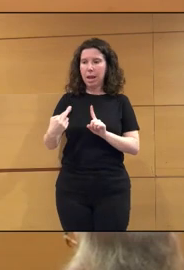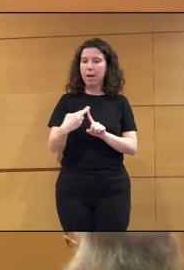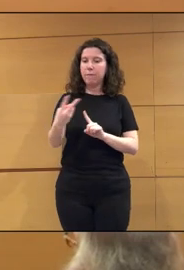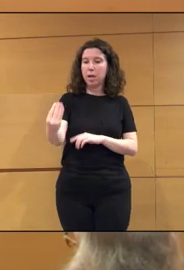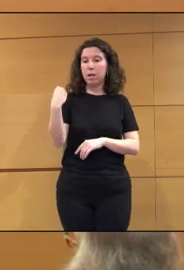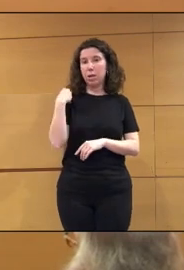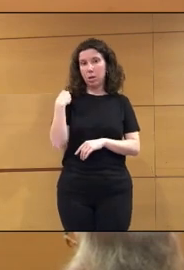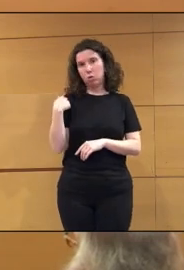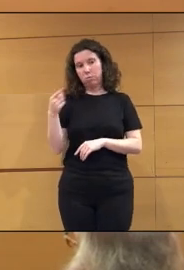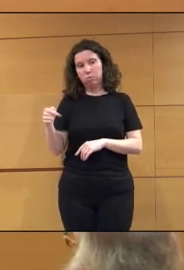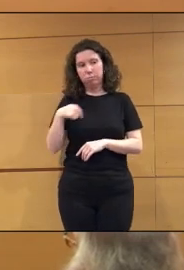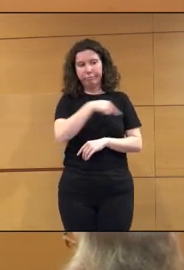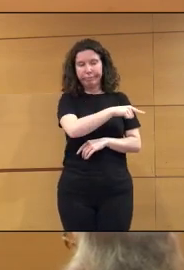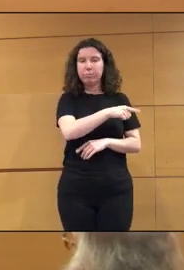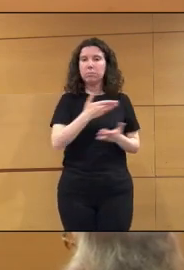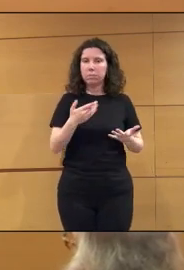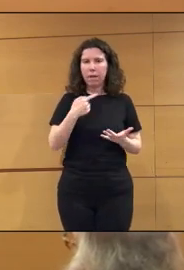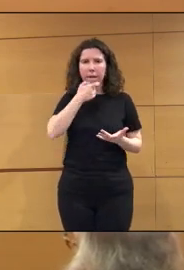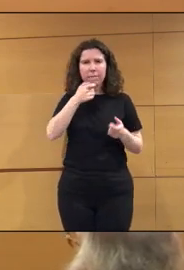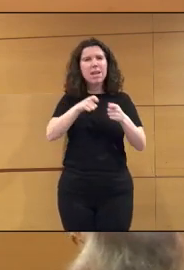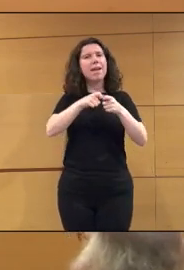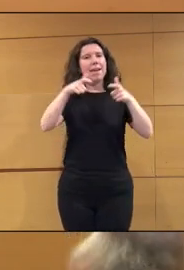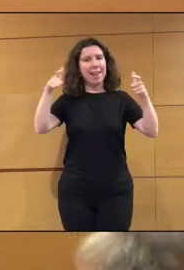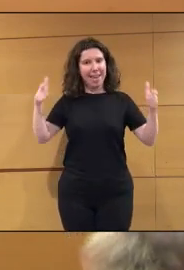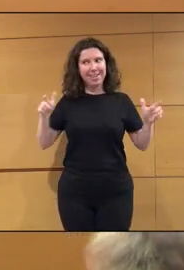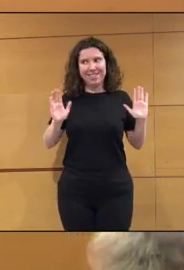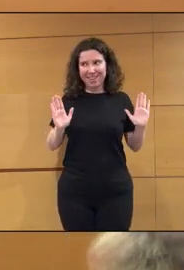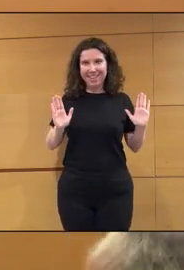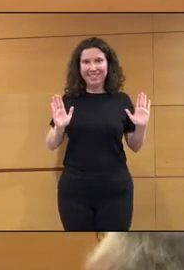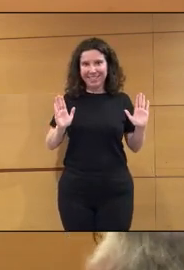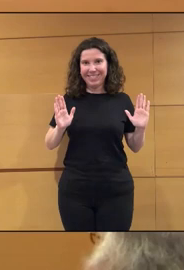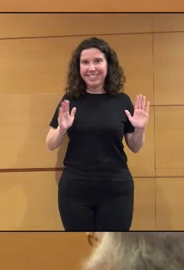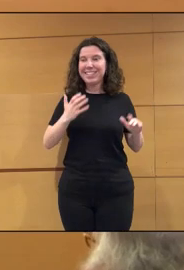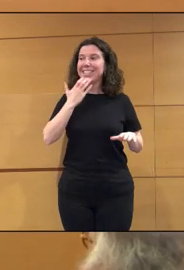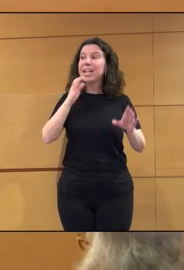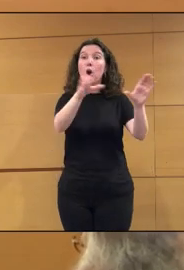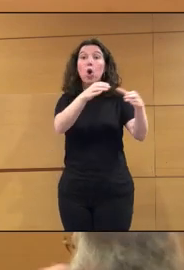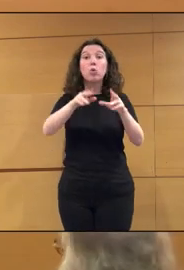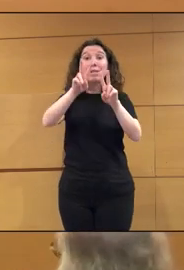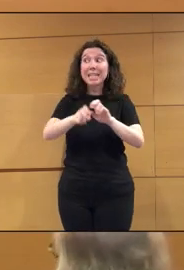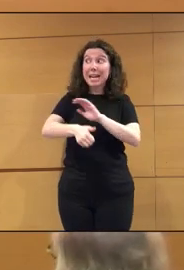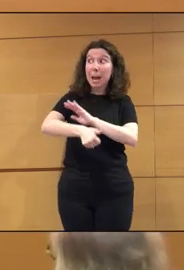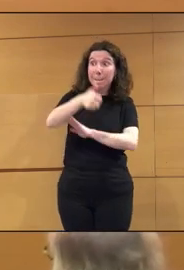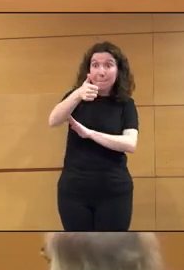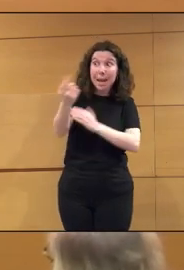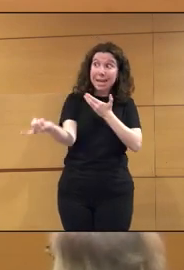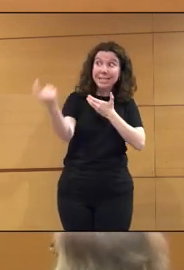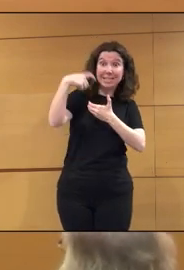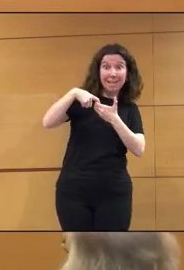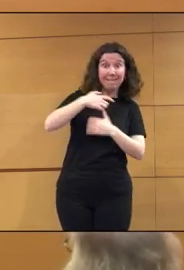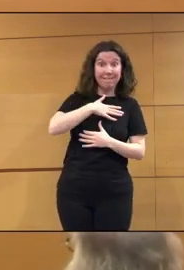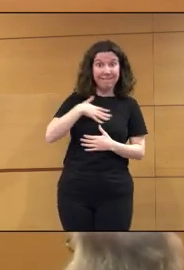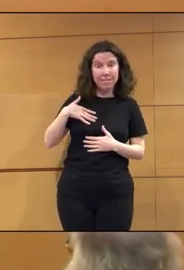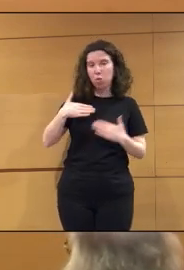contacte. I volem créixer, eh? Vull dir, ara és el moment publicitari, és a dir, si hi ha més grups de recerca poden venir, i si